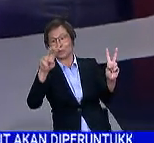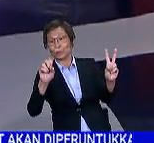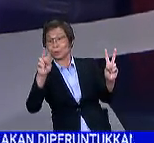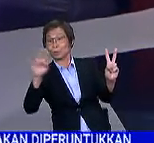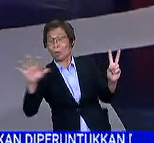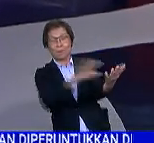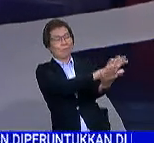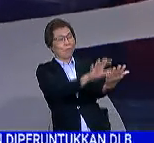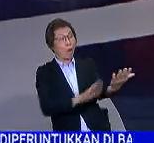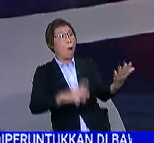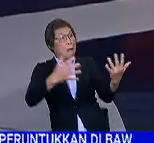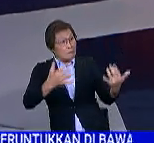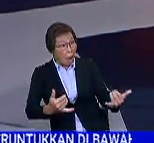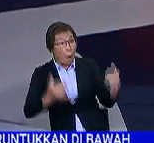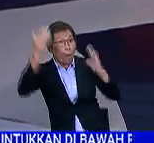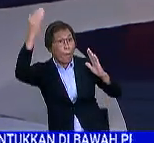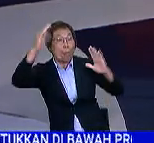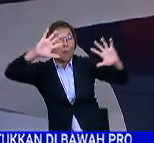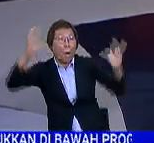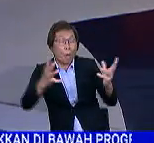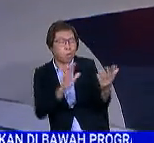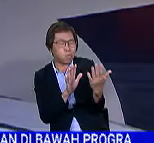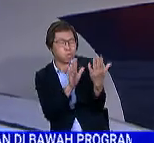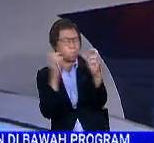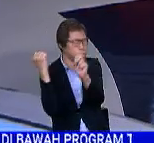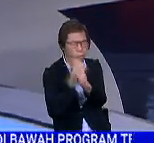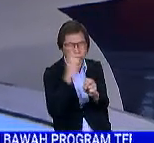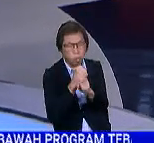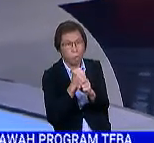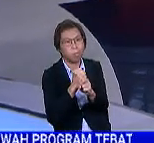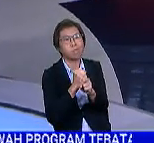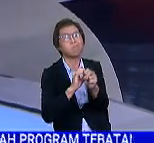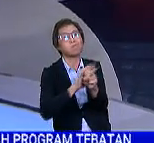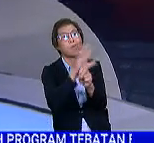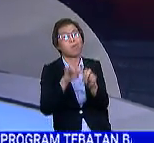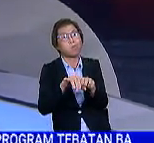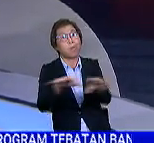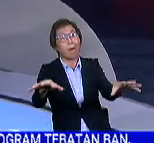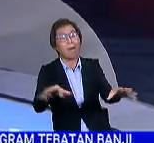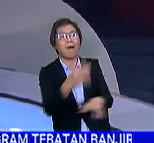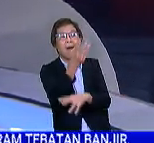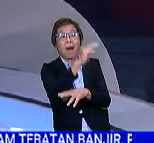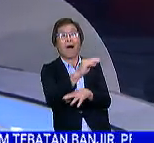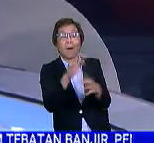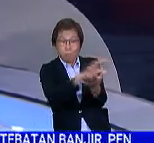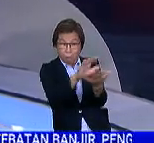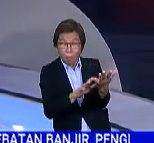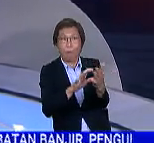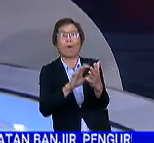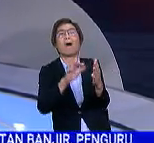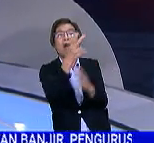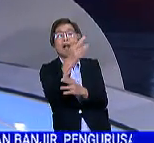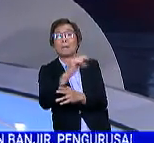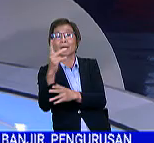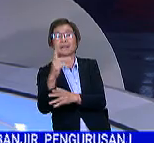2021-2025 yang digubal ketika dunia sedang mengharungi cabaran getir pandemik COVID-19. RMKe-12 ini juga merupakan